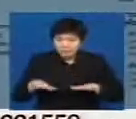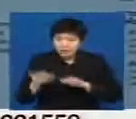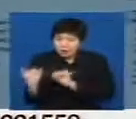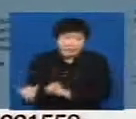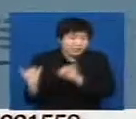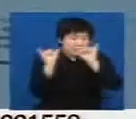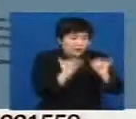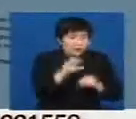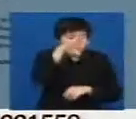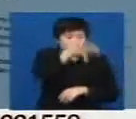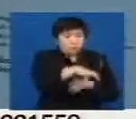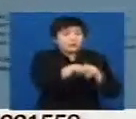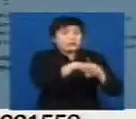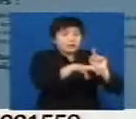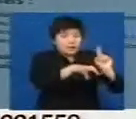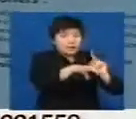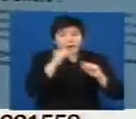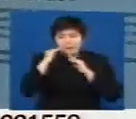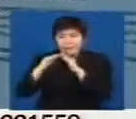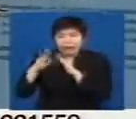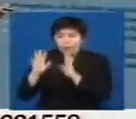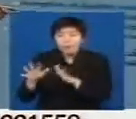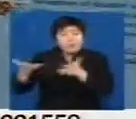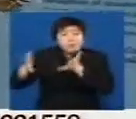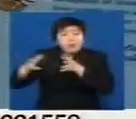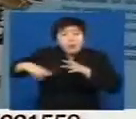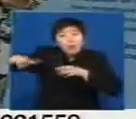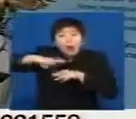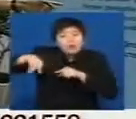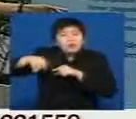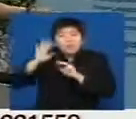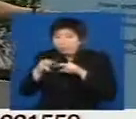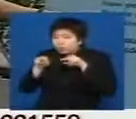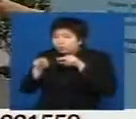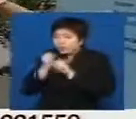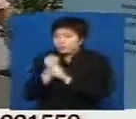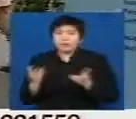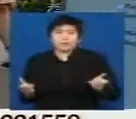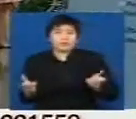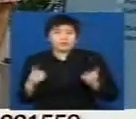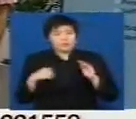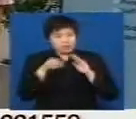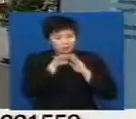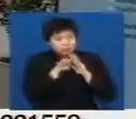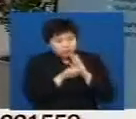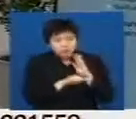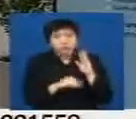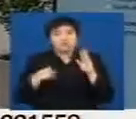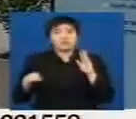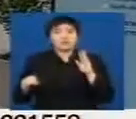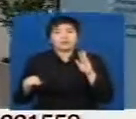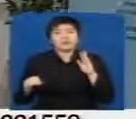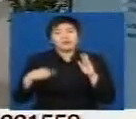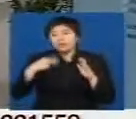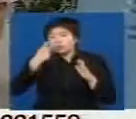ไรนะเขาทิ้งบ้านไปใครจะดูบ้านให้เขานะครับ อันนี้คือไม่ใช่แค่ดูเรื่องน้ำมาทีอย่างเดียวแต่ว่า